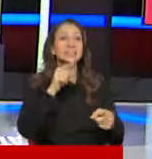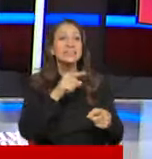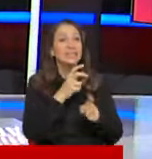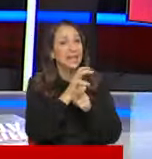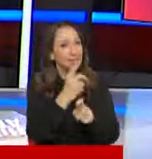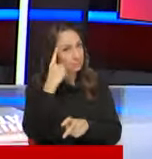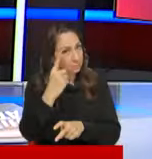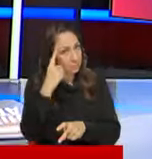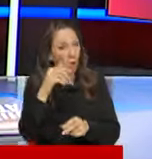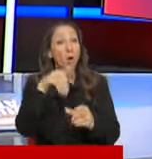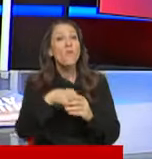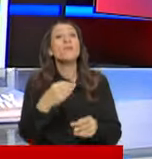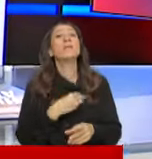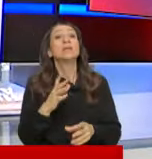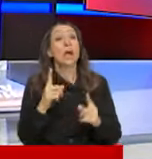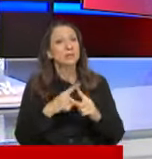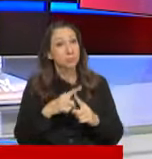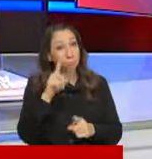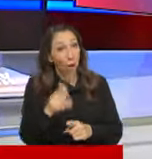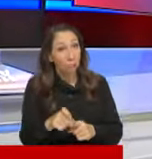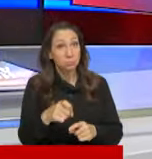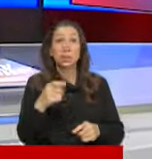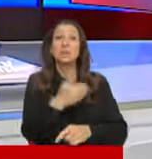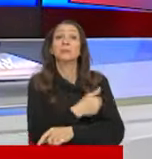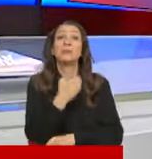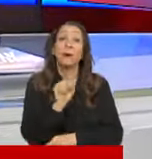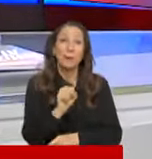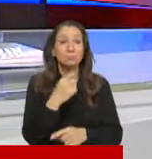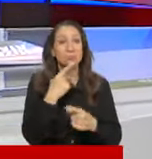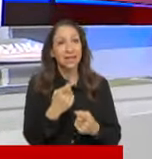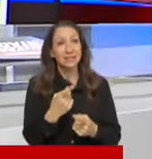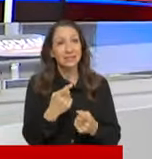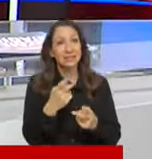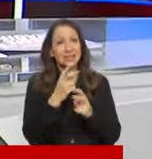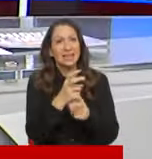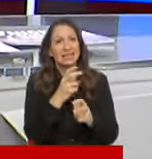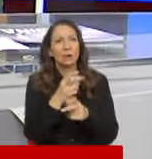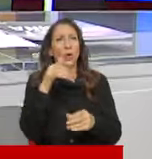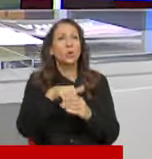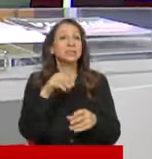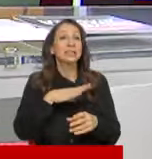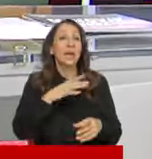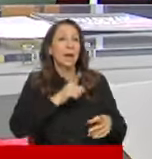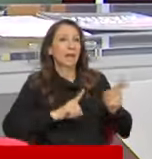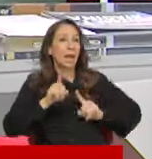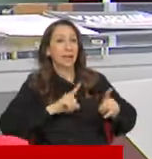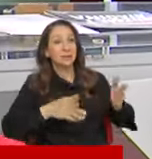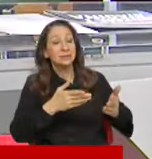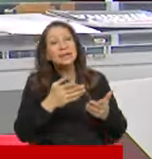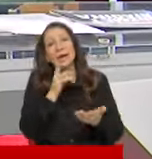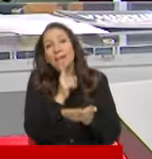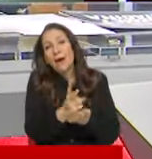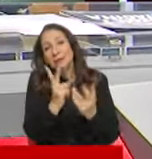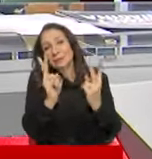tehdit eden oy vermezseniz hesaplaşırız diyen bir böyle tehditvari oy isteyen adaylar takdir